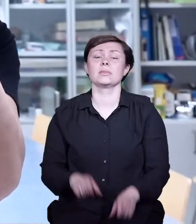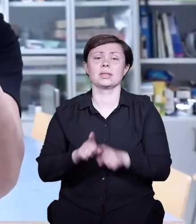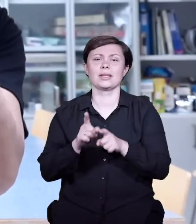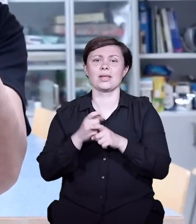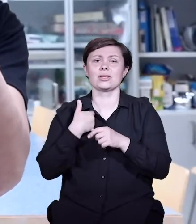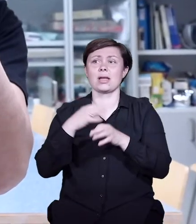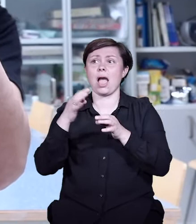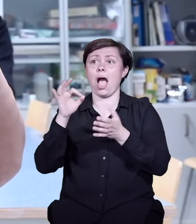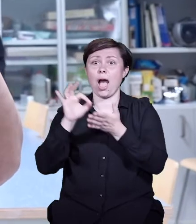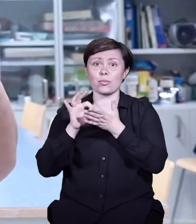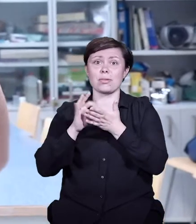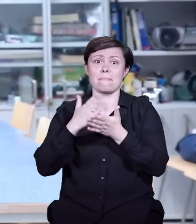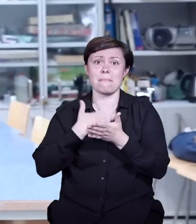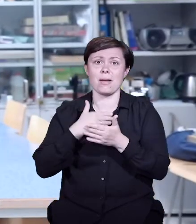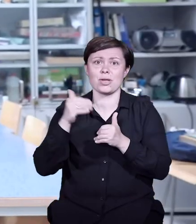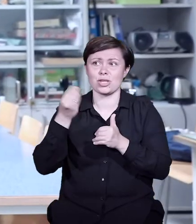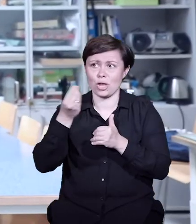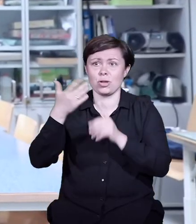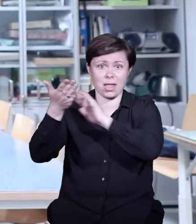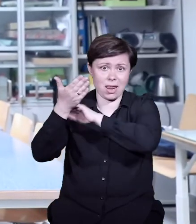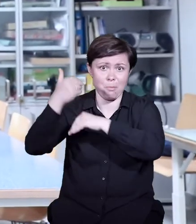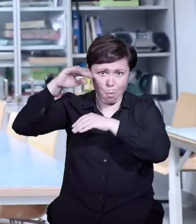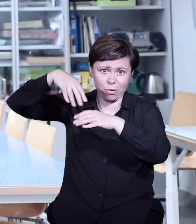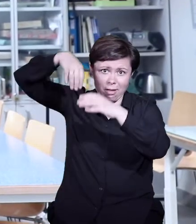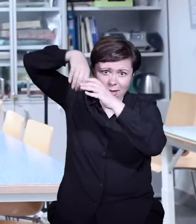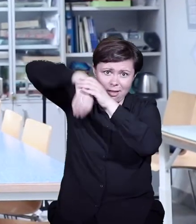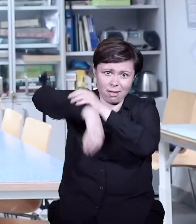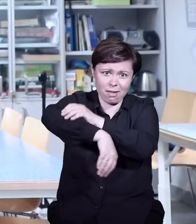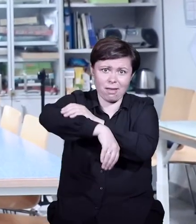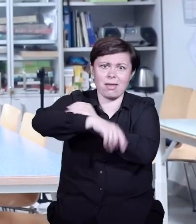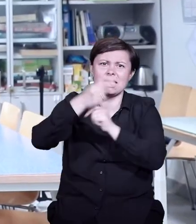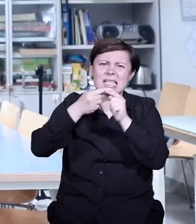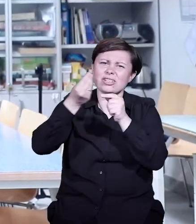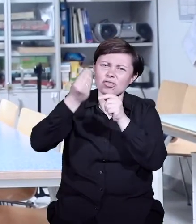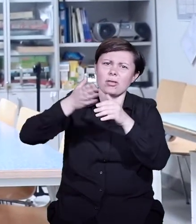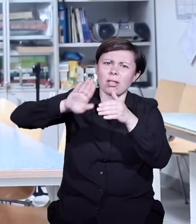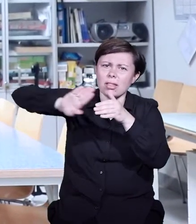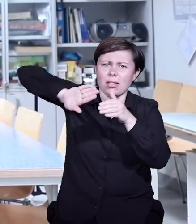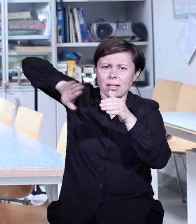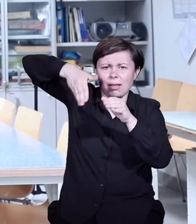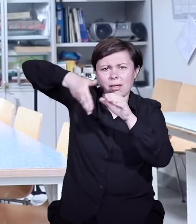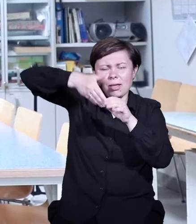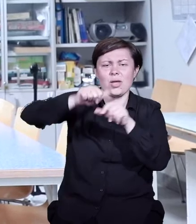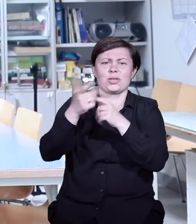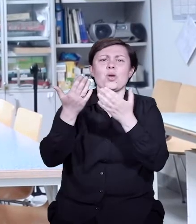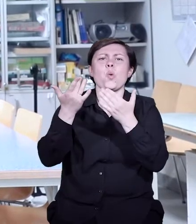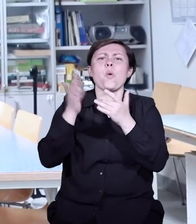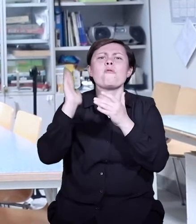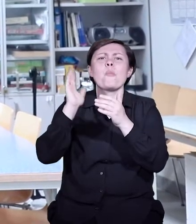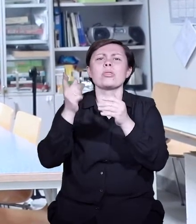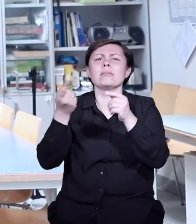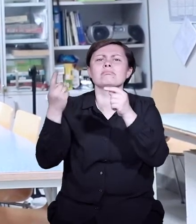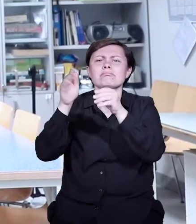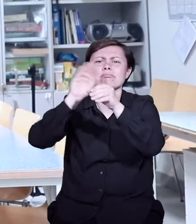Korzystam z momentu, że jeszcze można tam wsadzić dłoń i minimalnie coś wypycham, bo łatwiej jest później